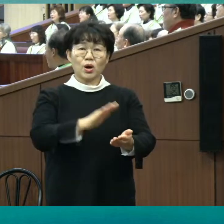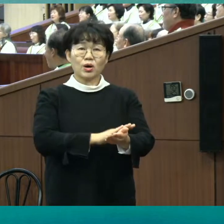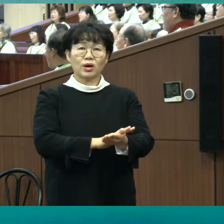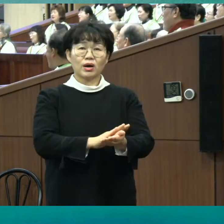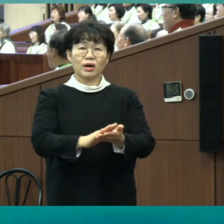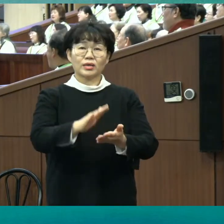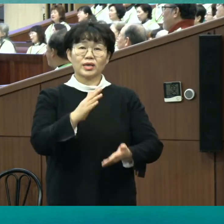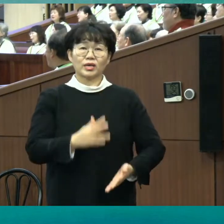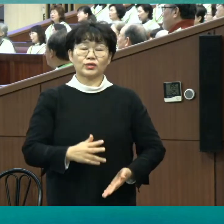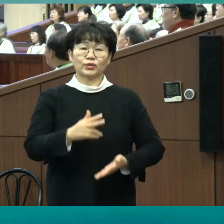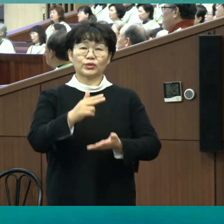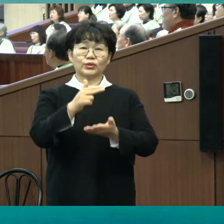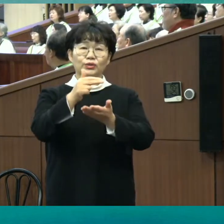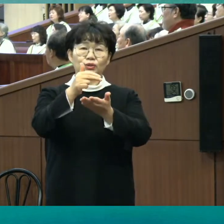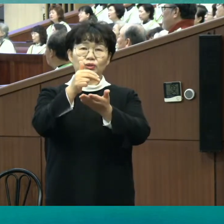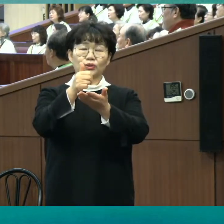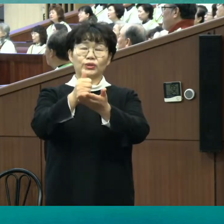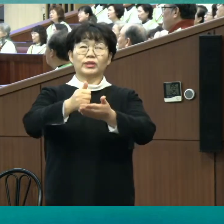평화의